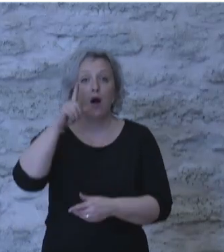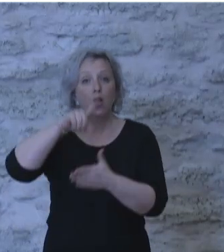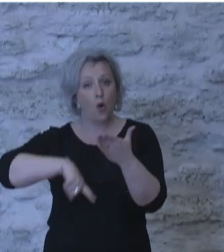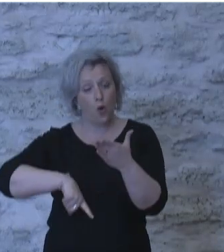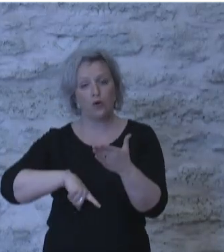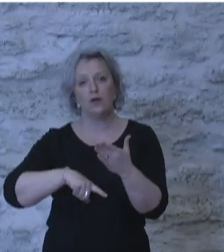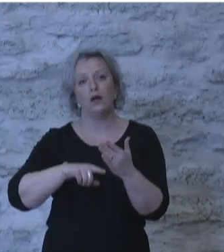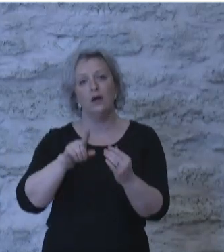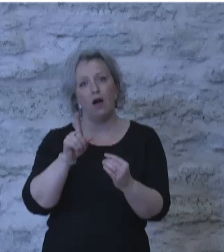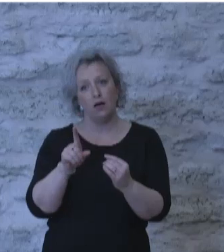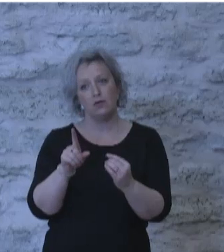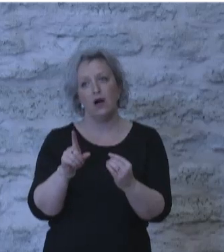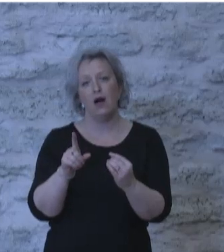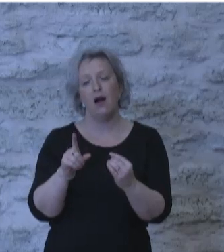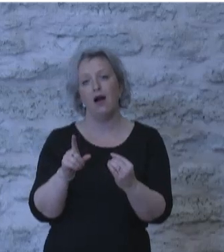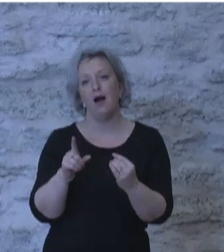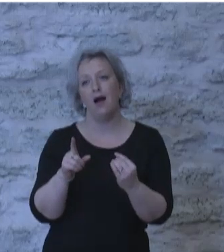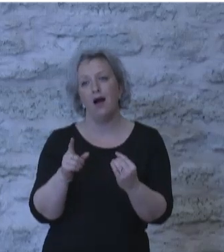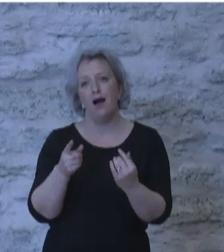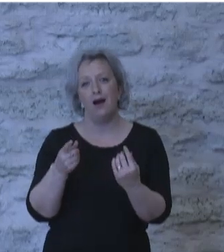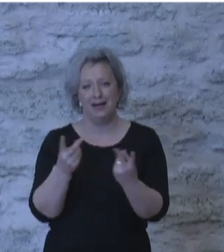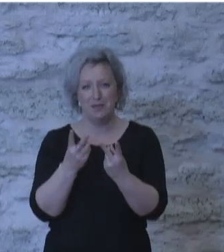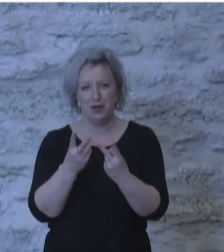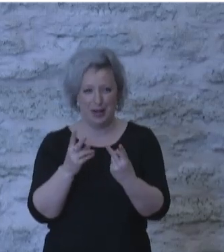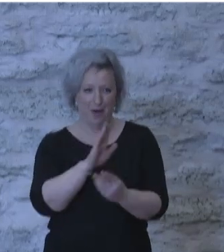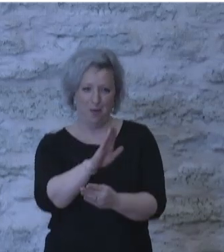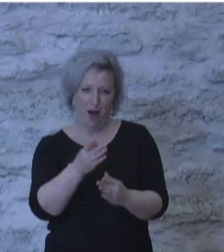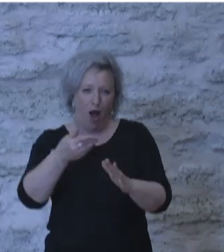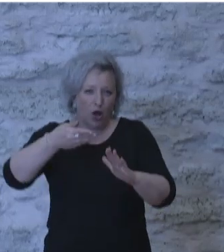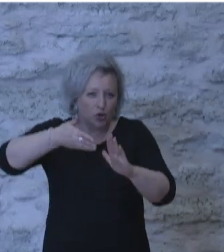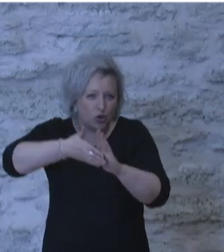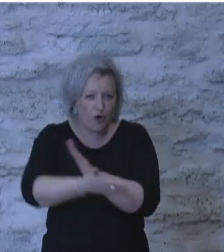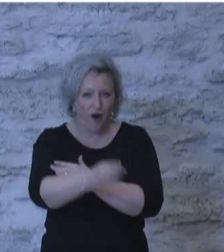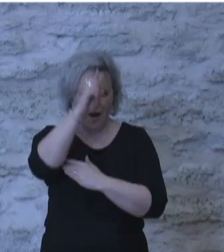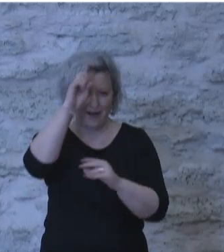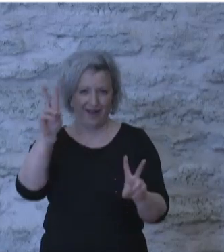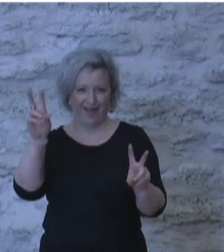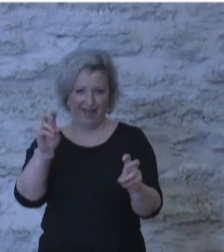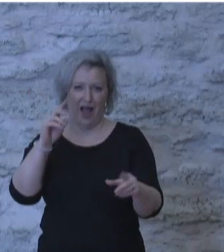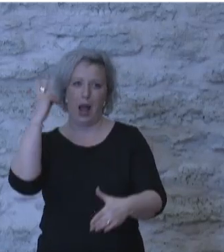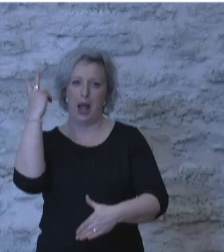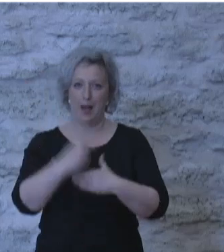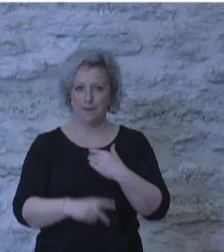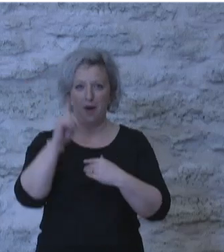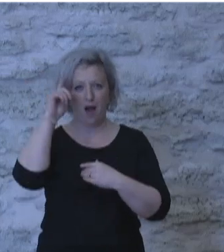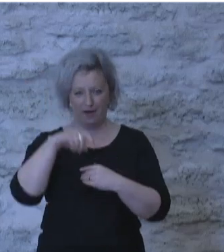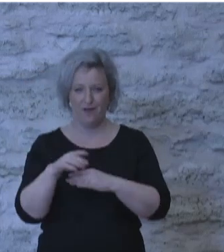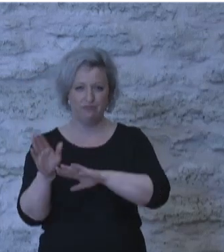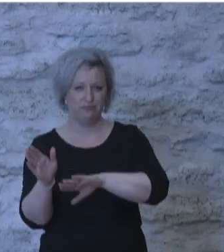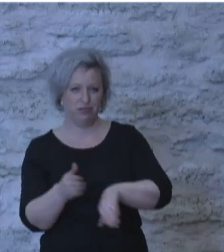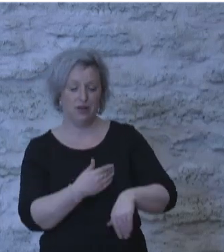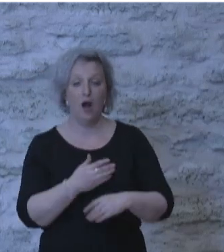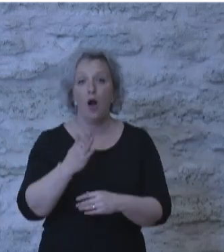aga, et sellega on ka operatsioon süvariik lõppenud. Minu küsimus aga on